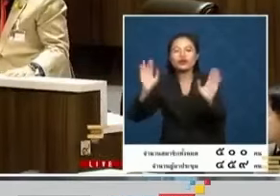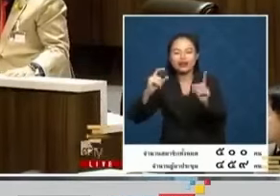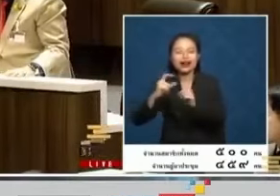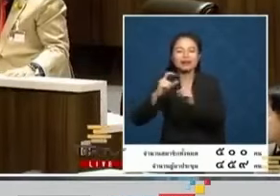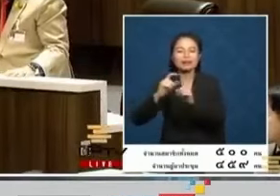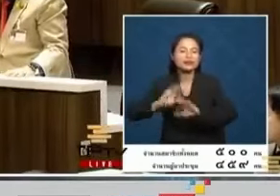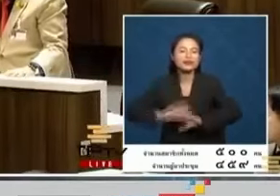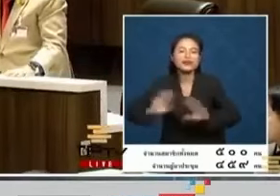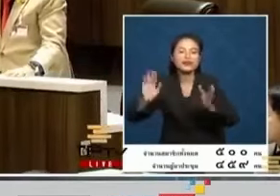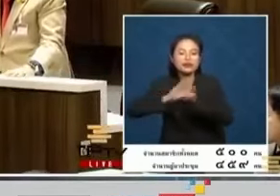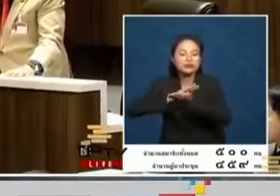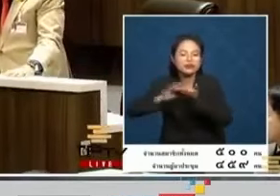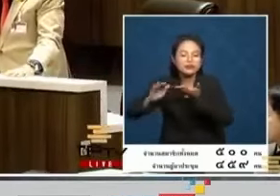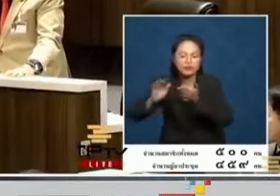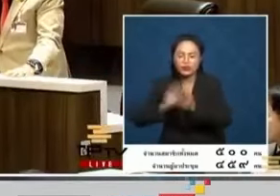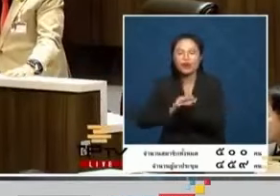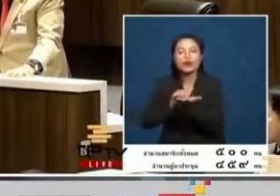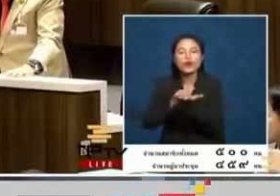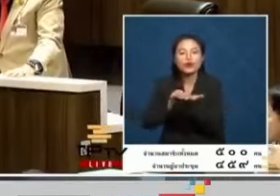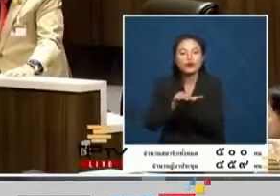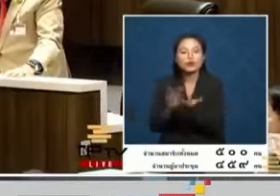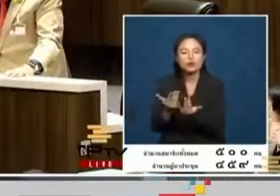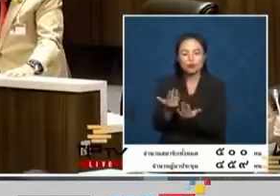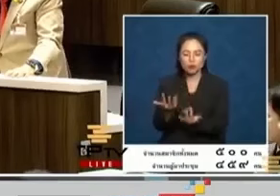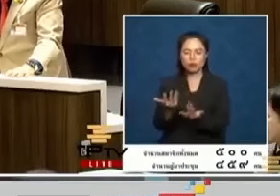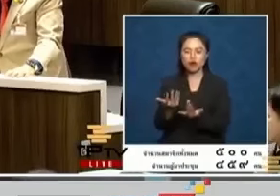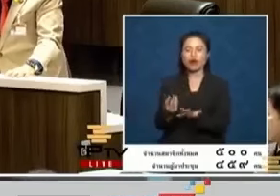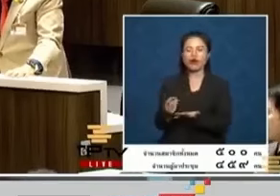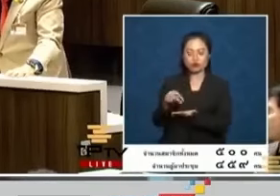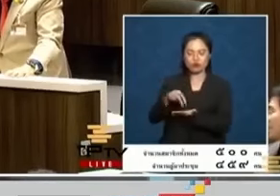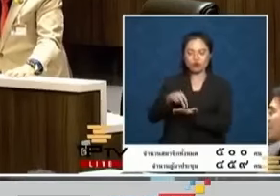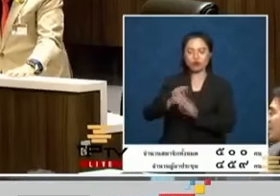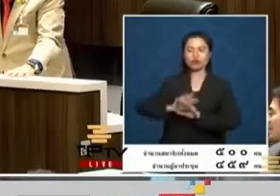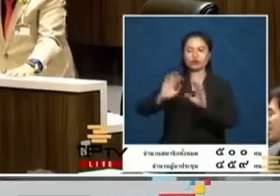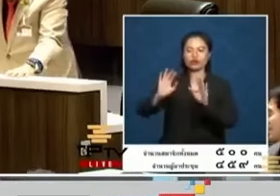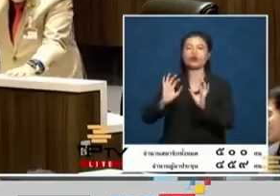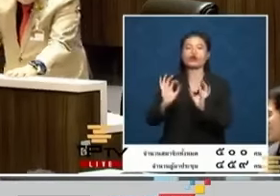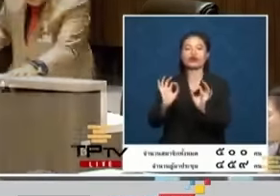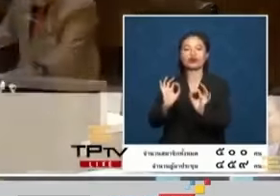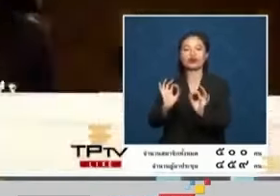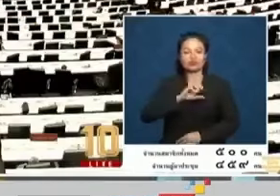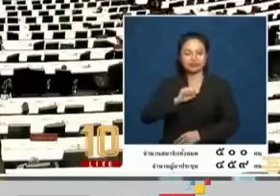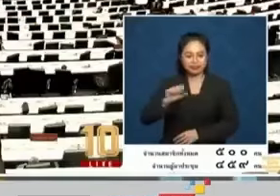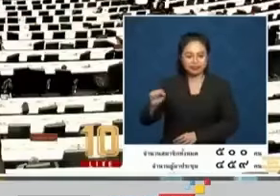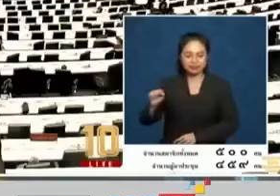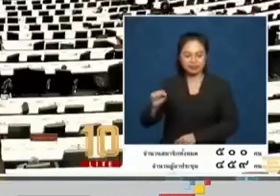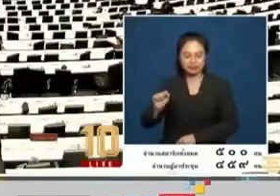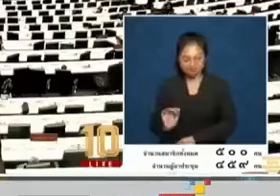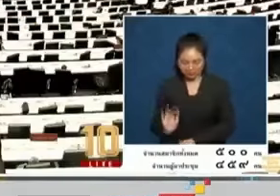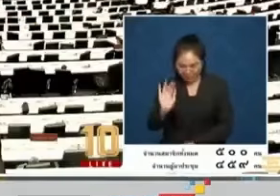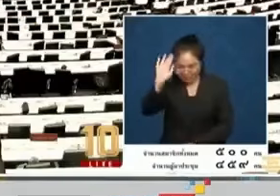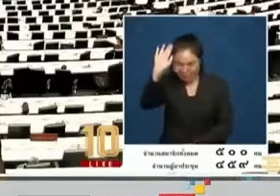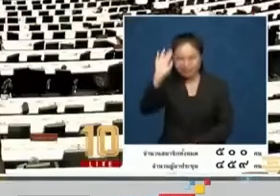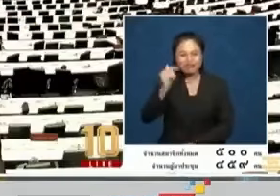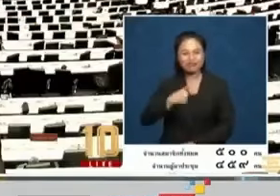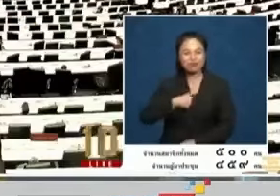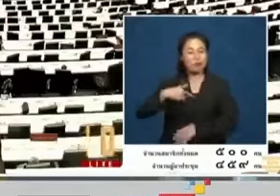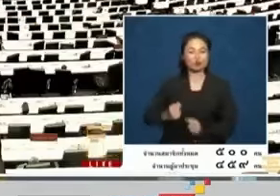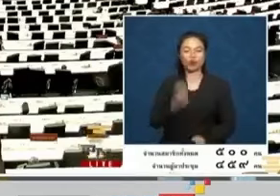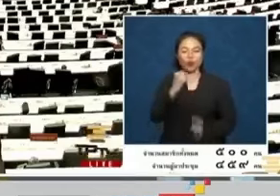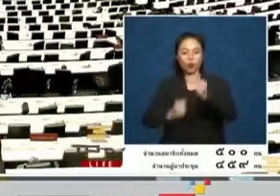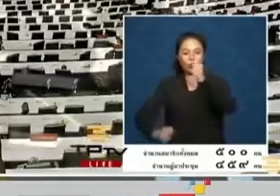นี่บรรยากาศในสภานะโอ้โหเรียกว่าไอ้หนูก็ไม่ได ้ นะแต่ว่าเวลาที่มีส